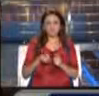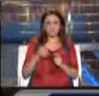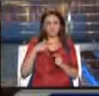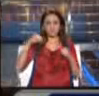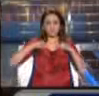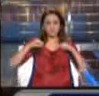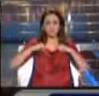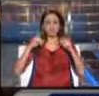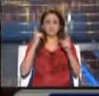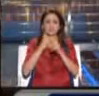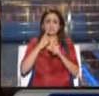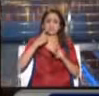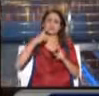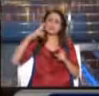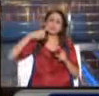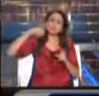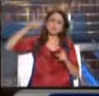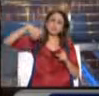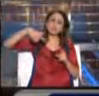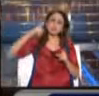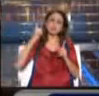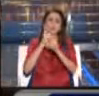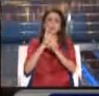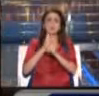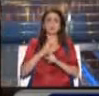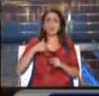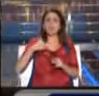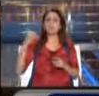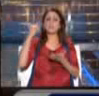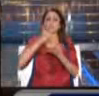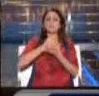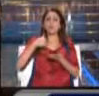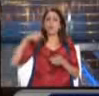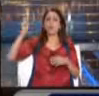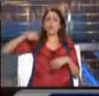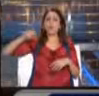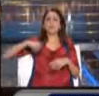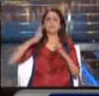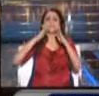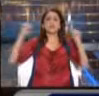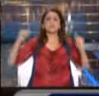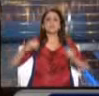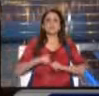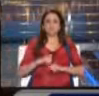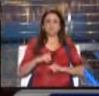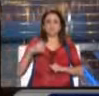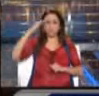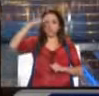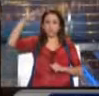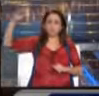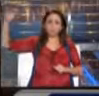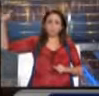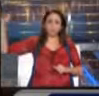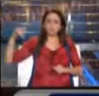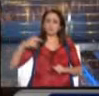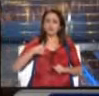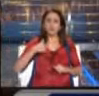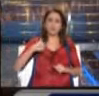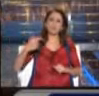النادي، لقيت ولد سنه لا يتجاوز 16 سنه قال لي احنا اللي بنحكم البلد، قال لي كده بالحرف الواحد، الولاد عندهم الانطباع ده ان ما حدش بيقدر يجي ناحيتهم.